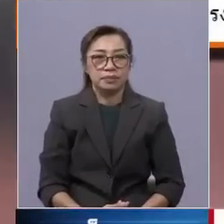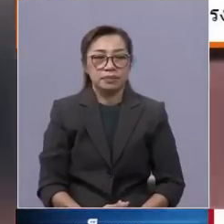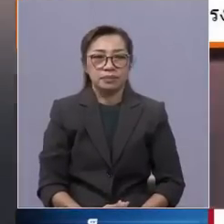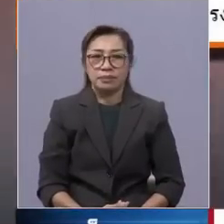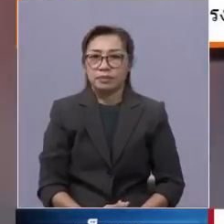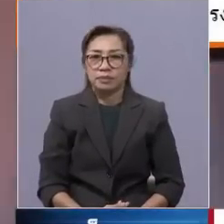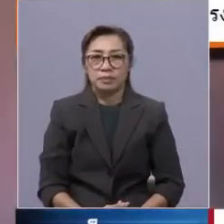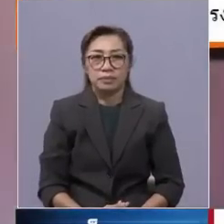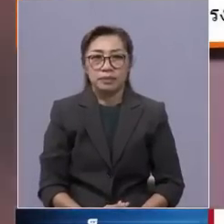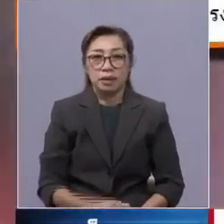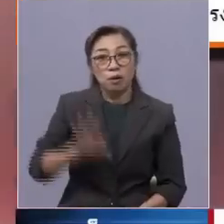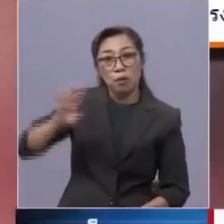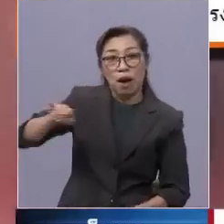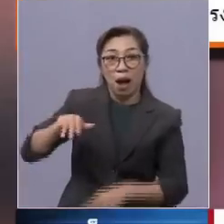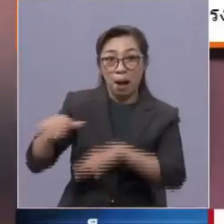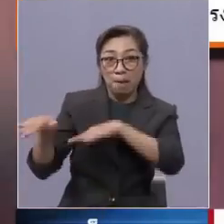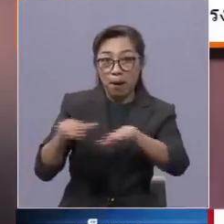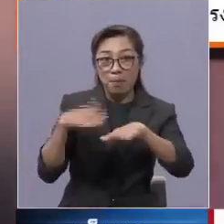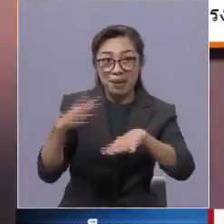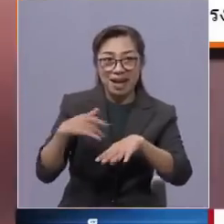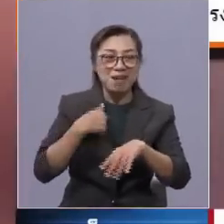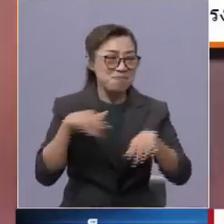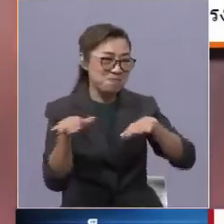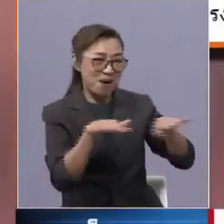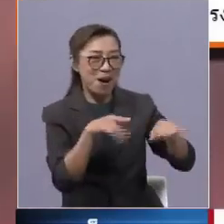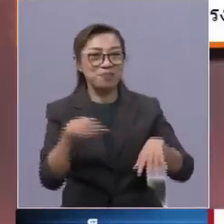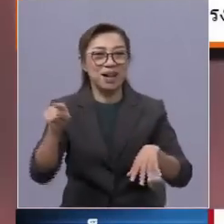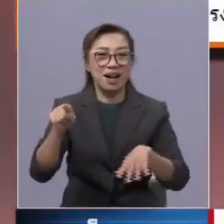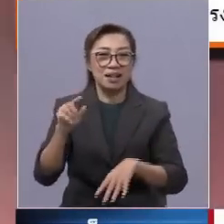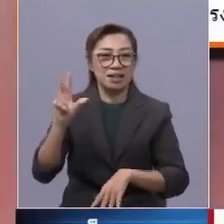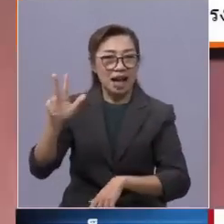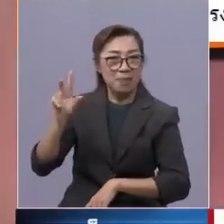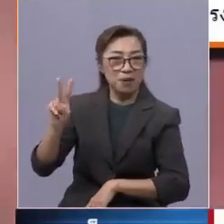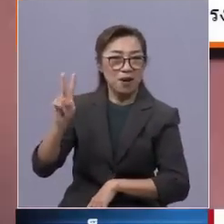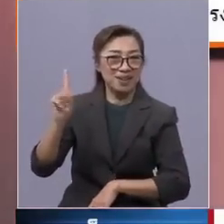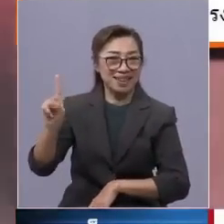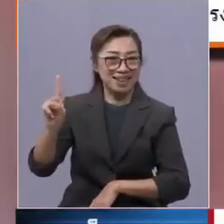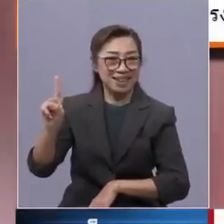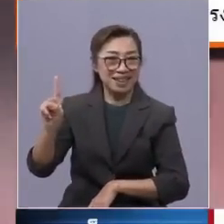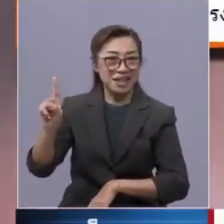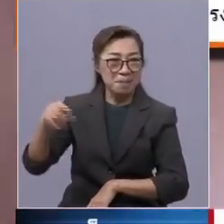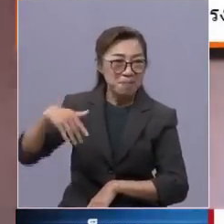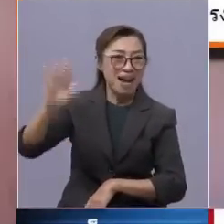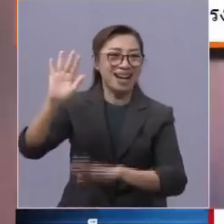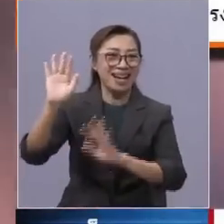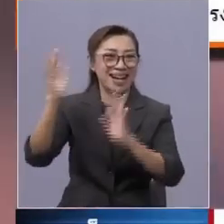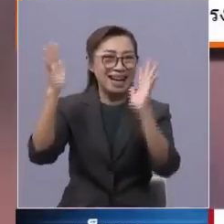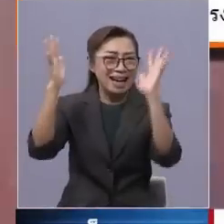ฝั่งขวาพร้อมยัง พร้อม โอเค3 2 1ไป